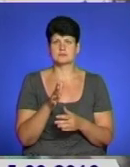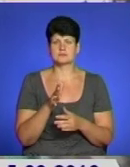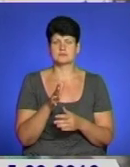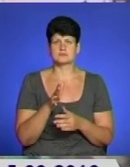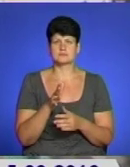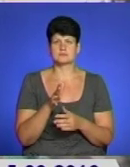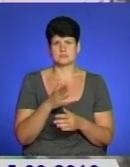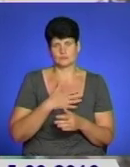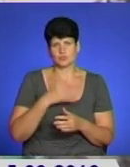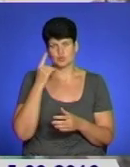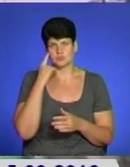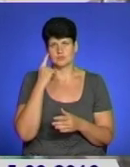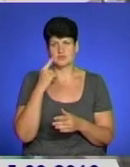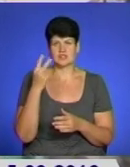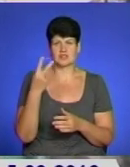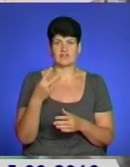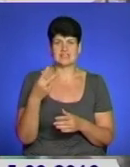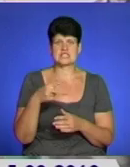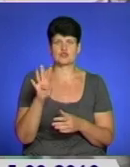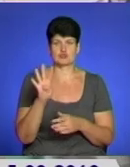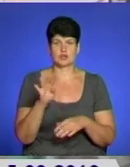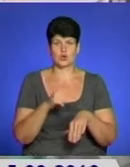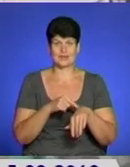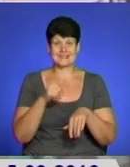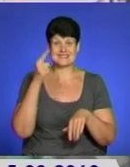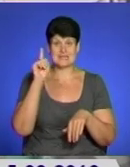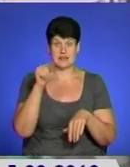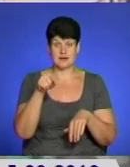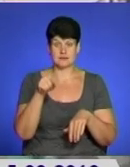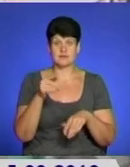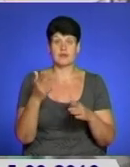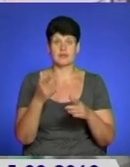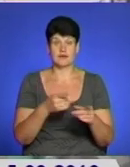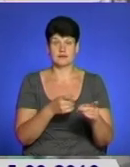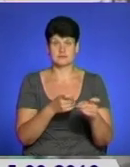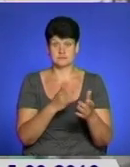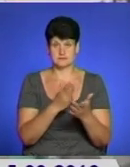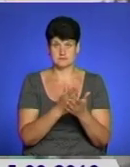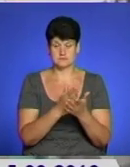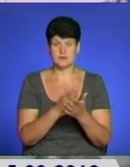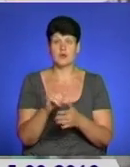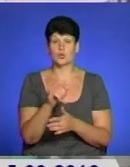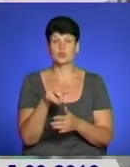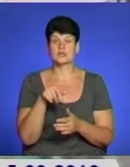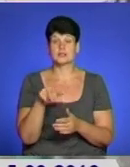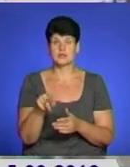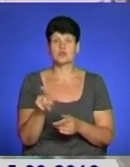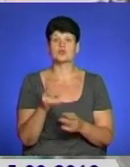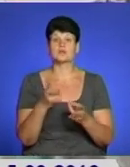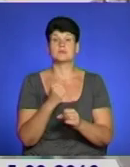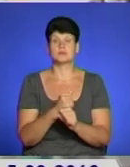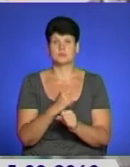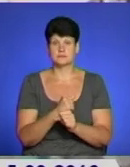переконання. 24 години знати, де їх ствол, куди вони мають йти, що вони мають